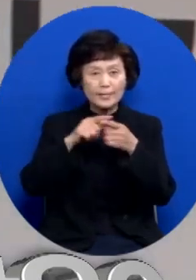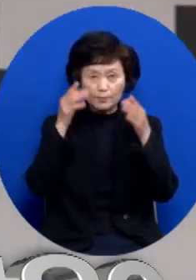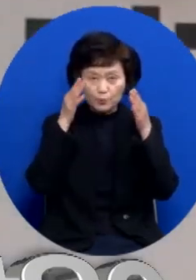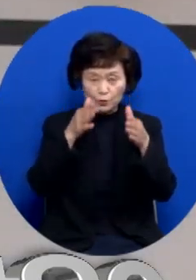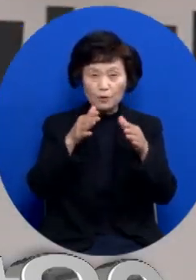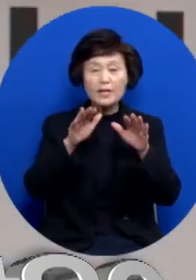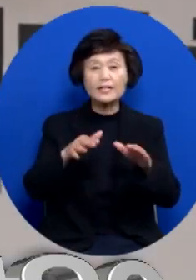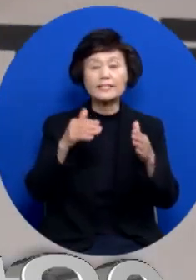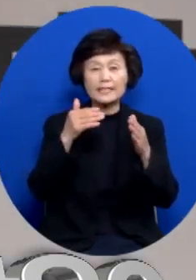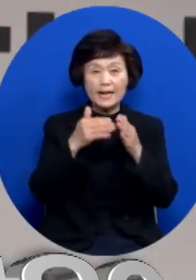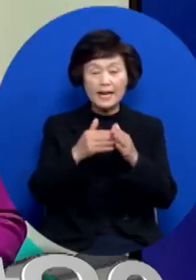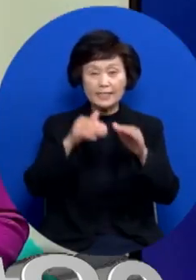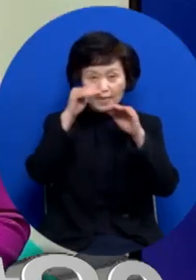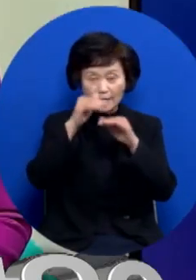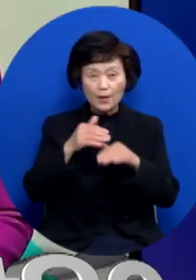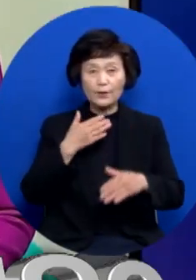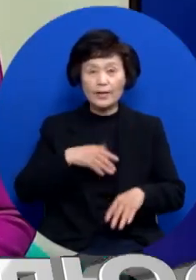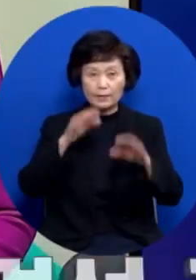동향을 살펴봤습니다.